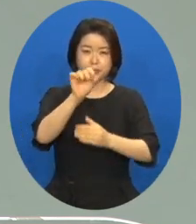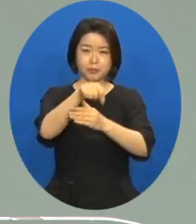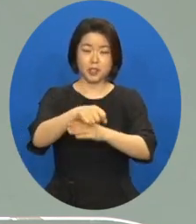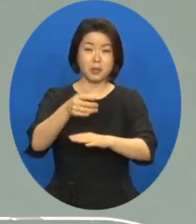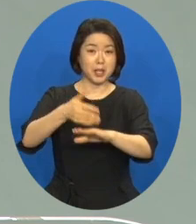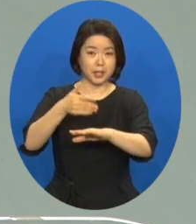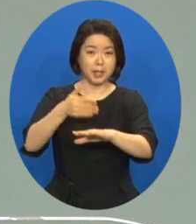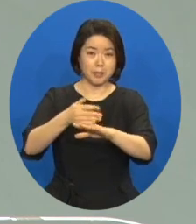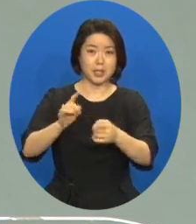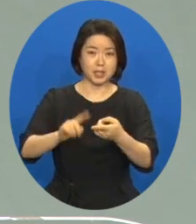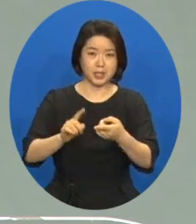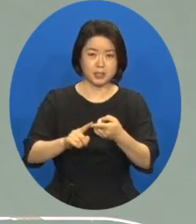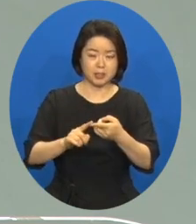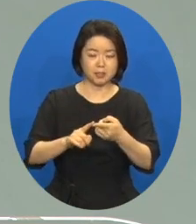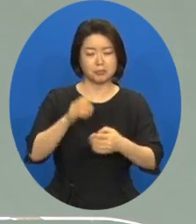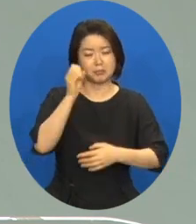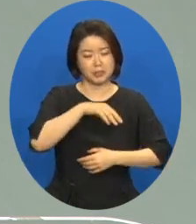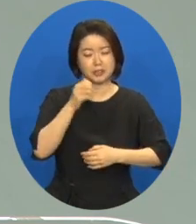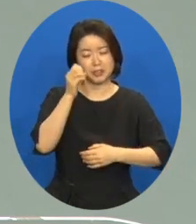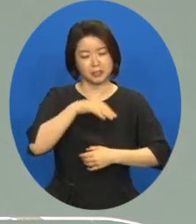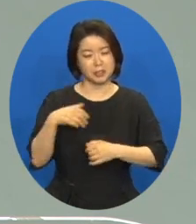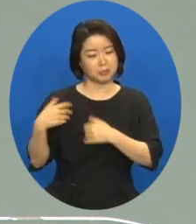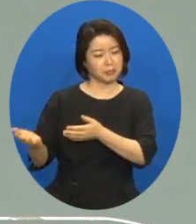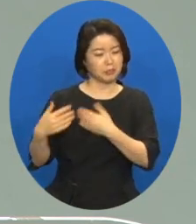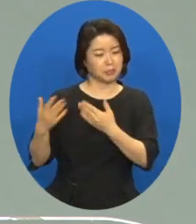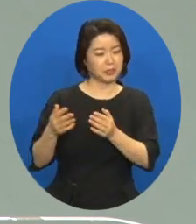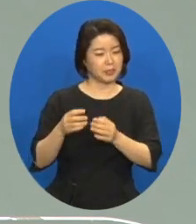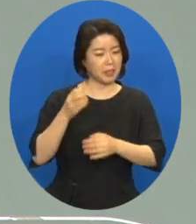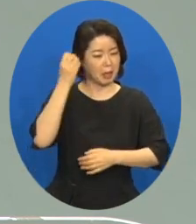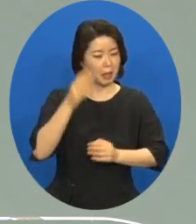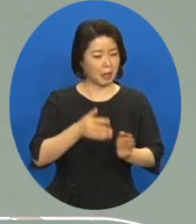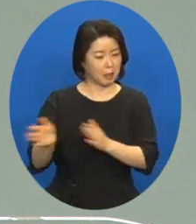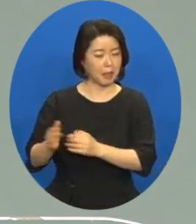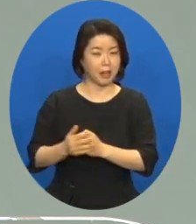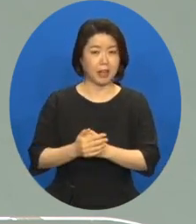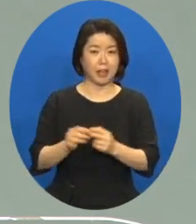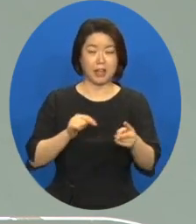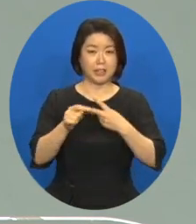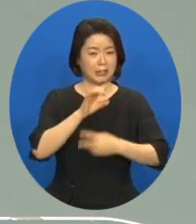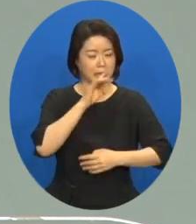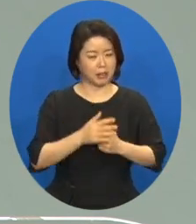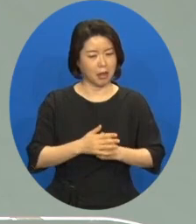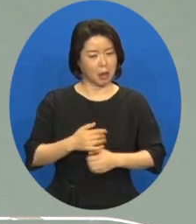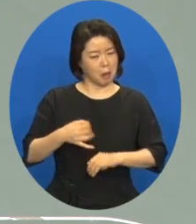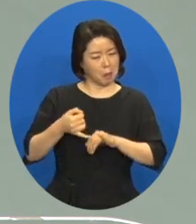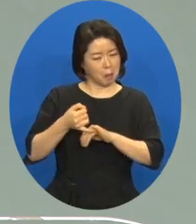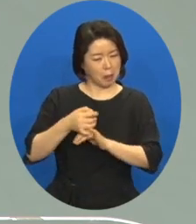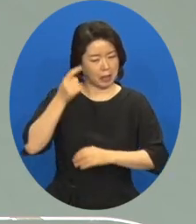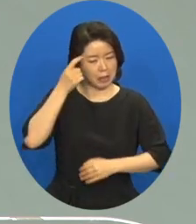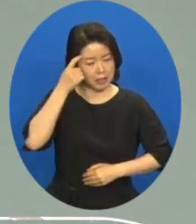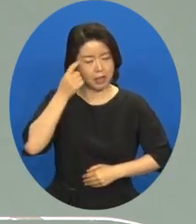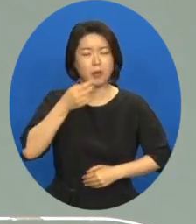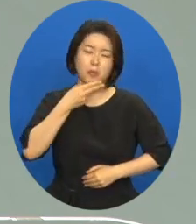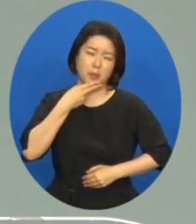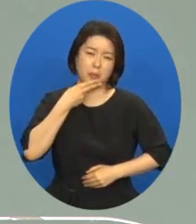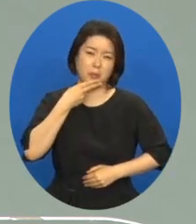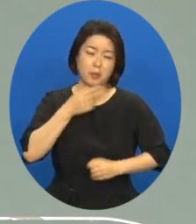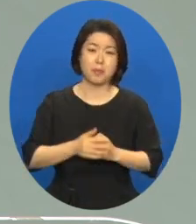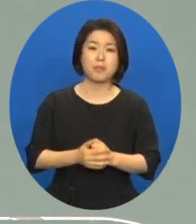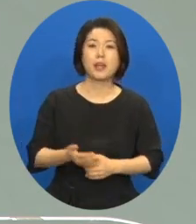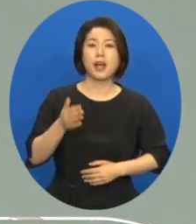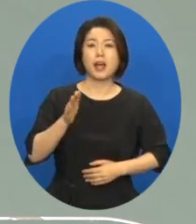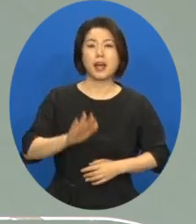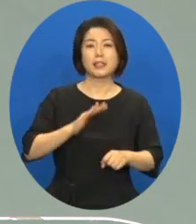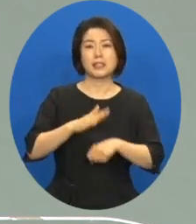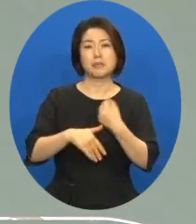감사를 그냥 넘겨버립니다. 잘 이해도 안 되고 또 꼭 해야 된다는 생각도 없이. 그런데